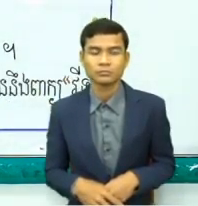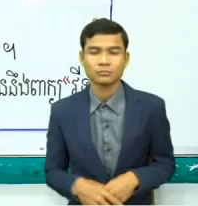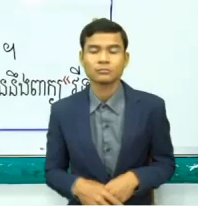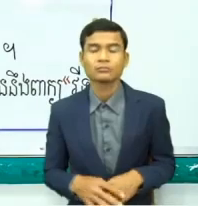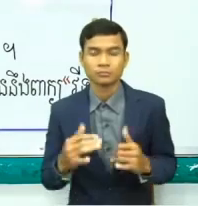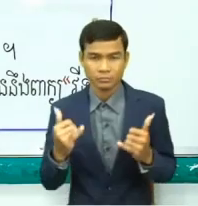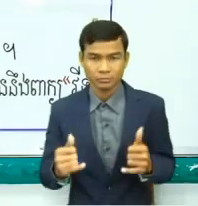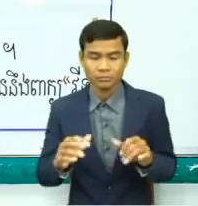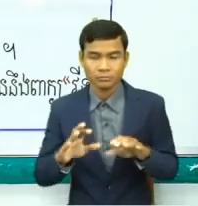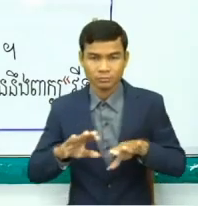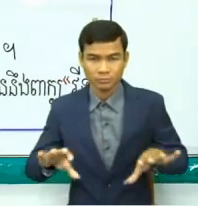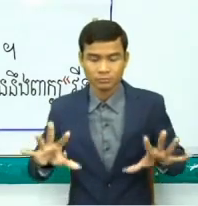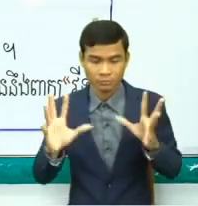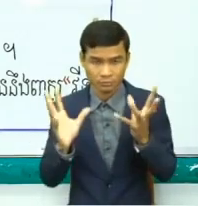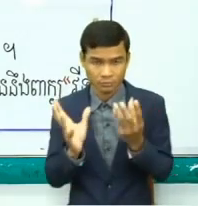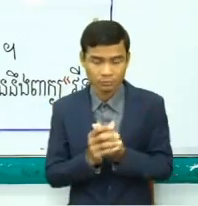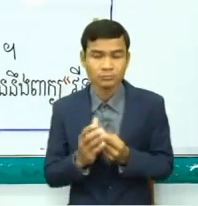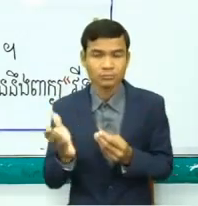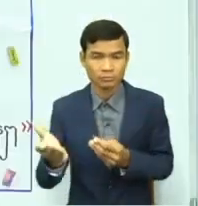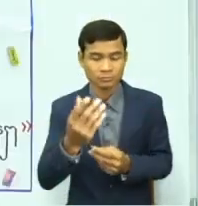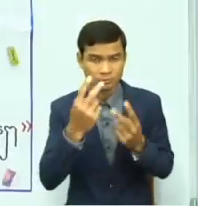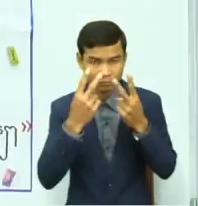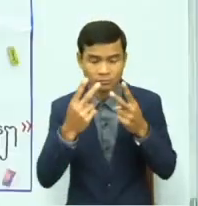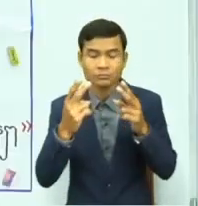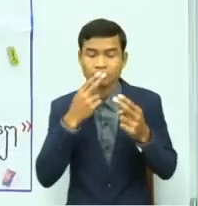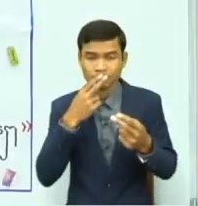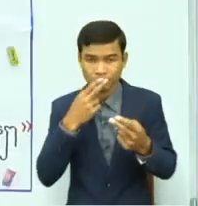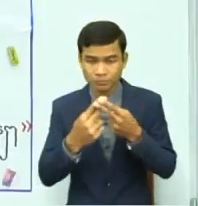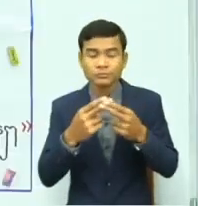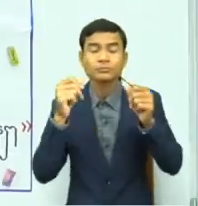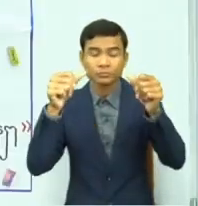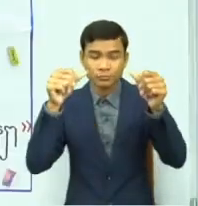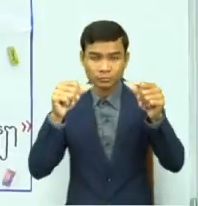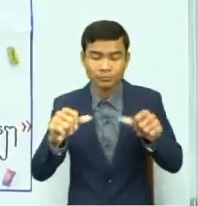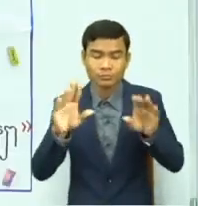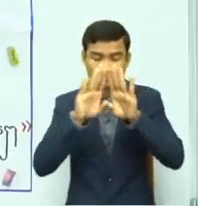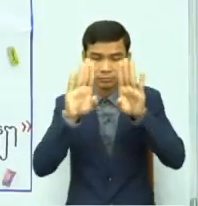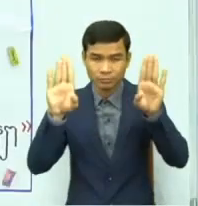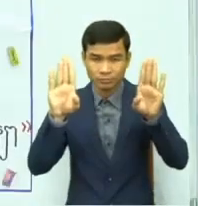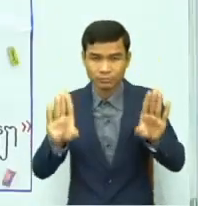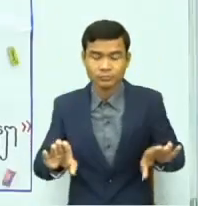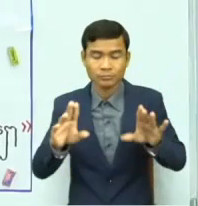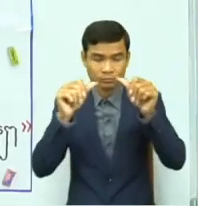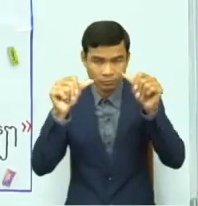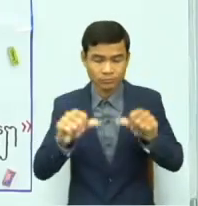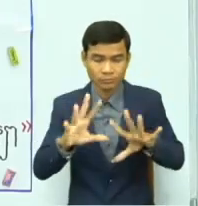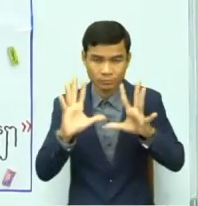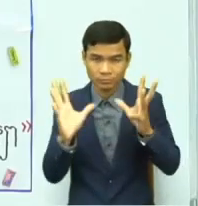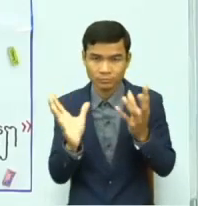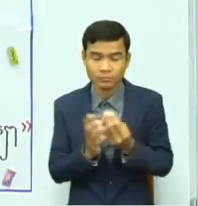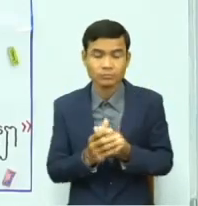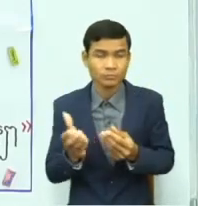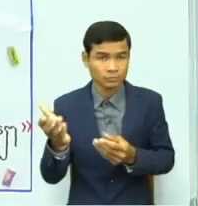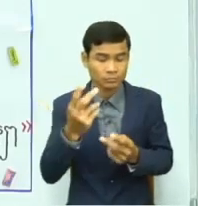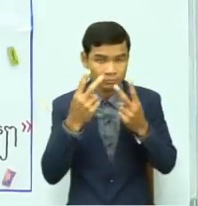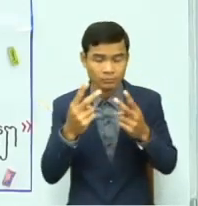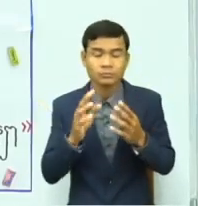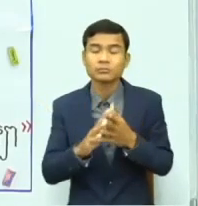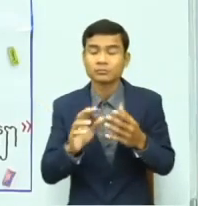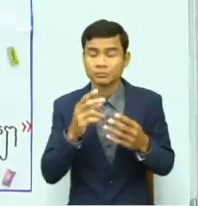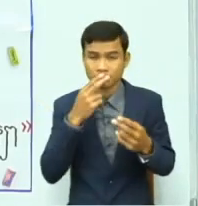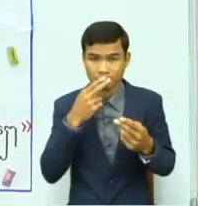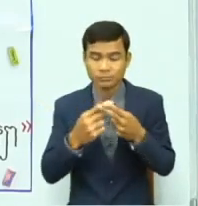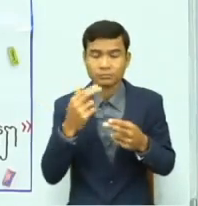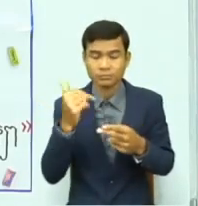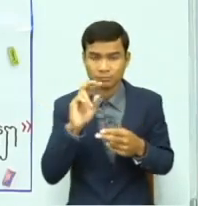tỏ lỡ con tặng ác khanh tỏ con tiêm tỏ chùm lái chùm mùi nhạc rưu tặng ác khanh nè con chà chùm lái chà chùm lái tì phì chà chẳng